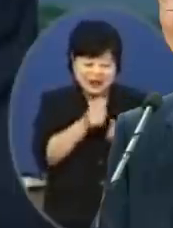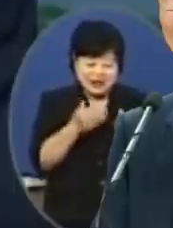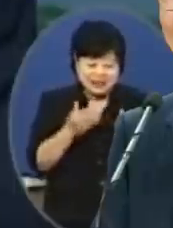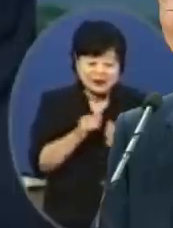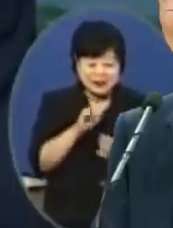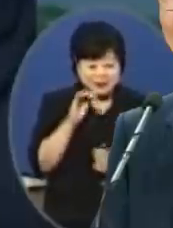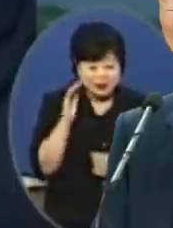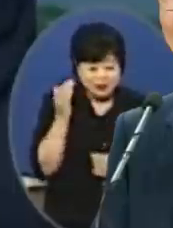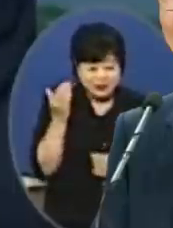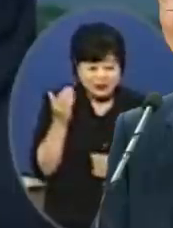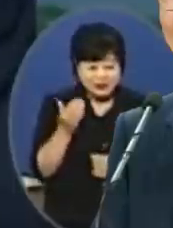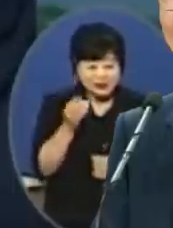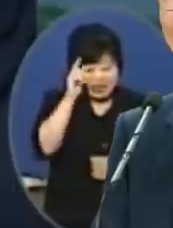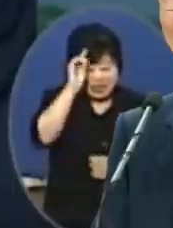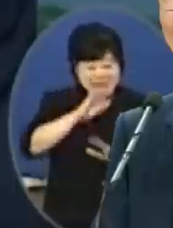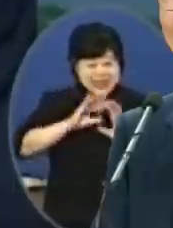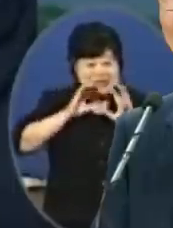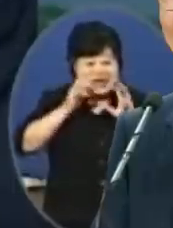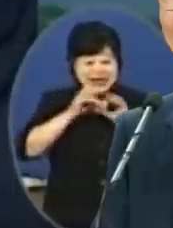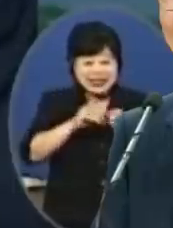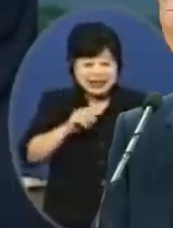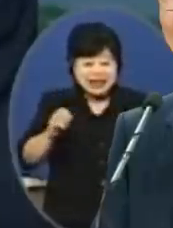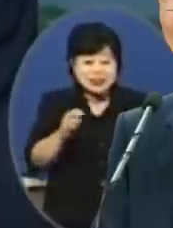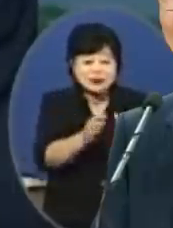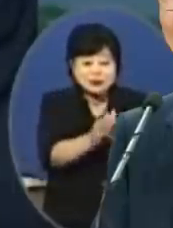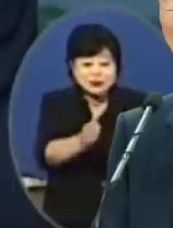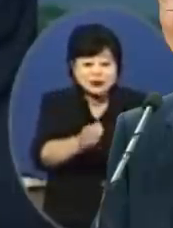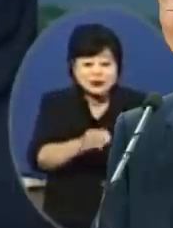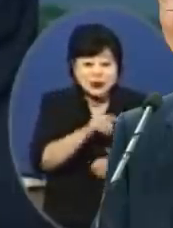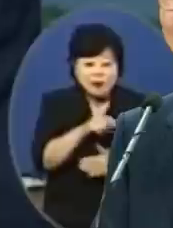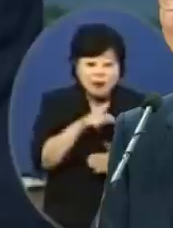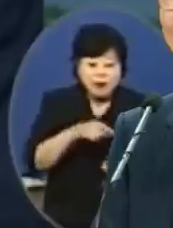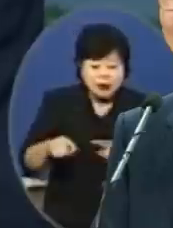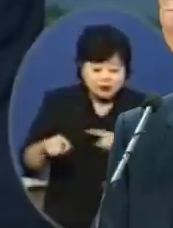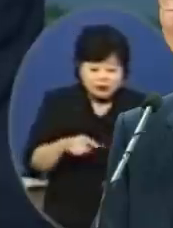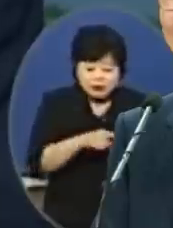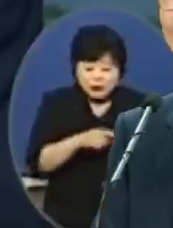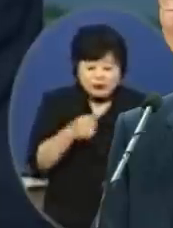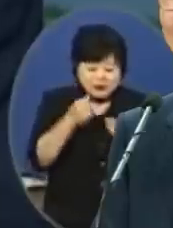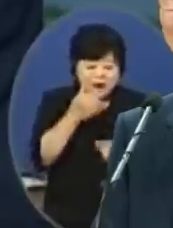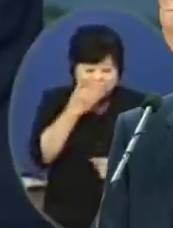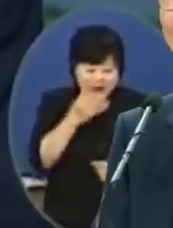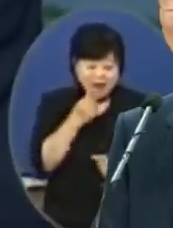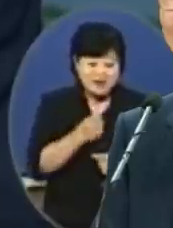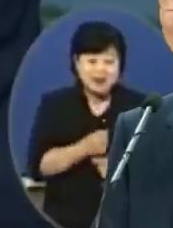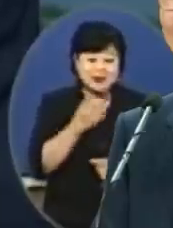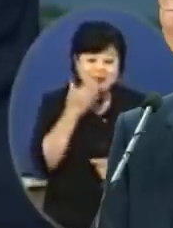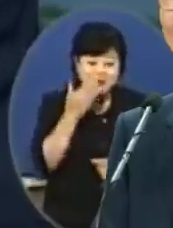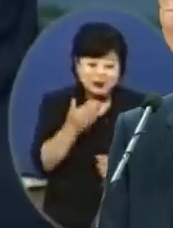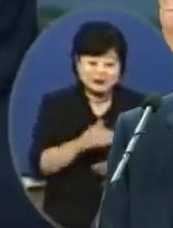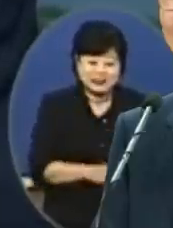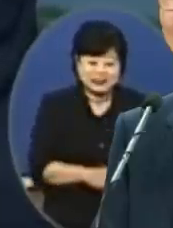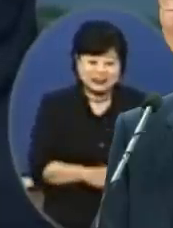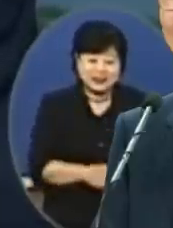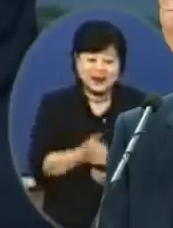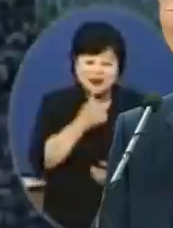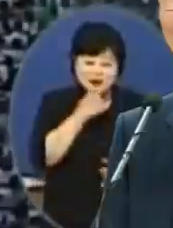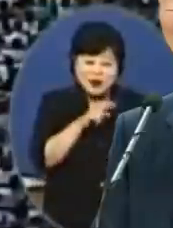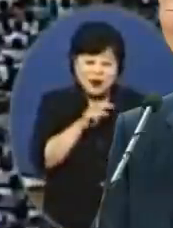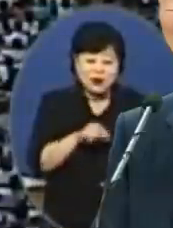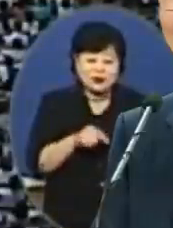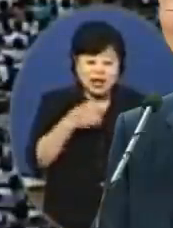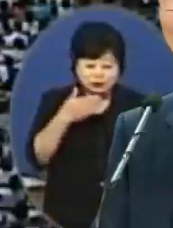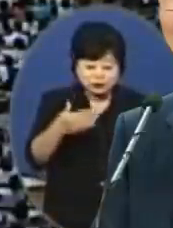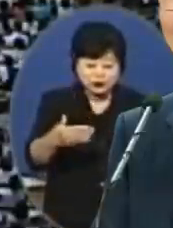하나님의 사람이 되어 천국을 이 땅에서부터 마음속에 누리며 살 수 있게 만들어주는 것입니다. 로마서 5장